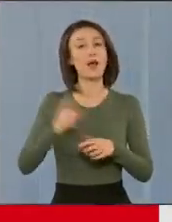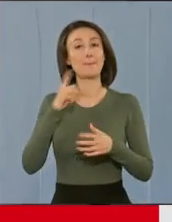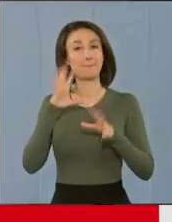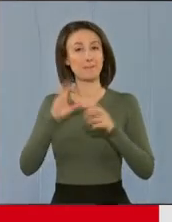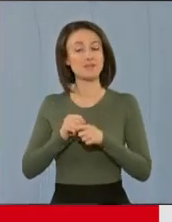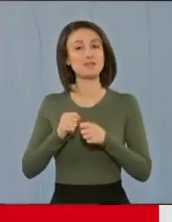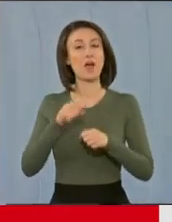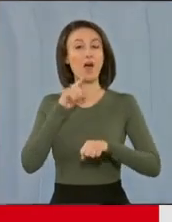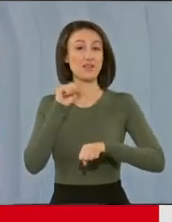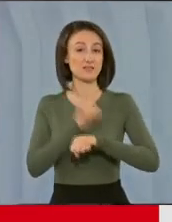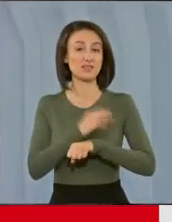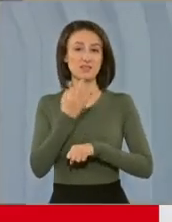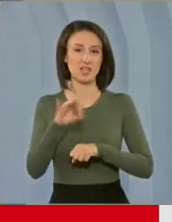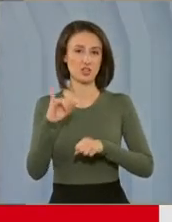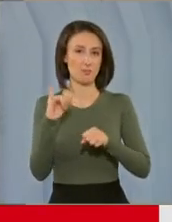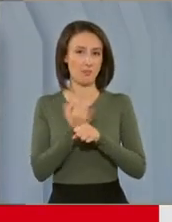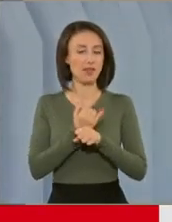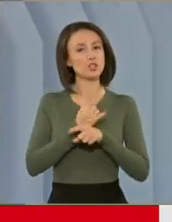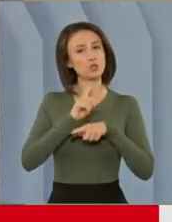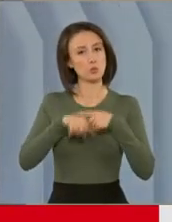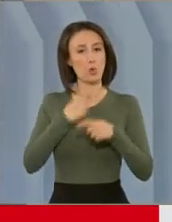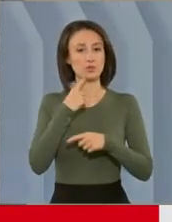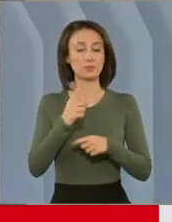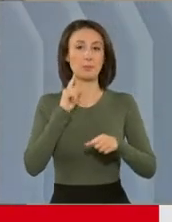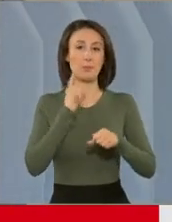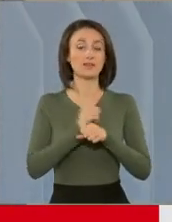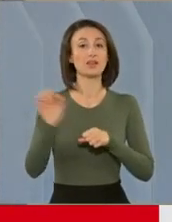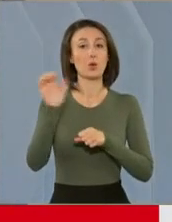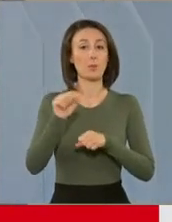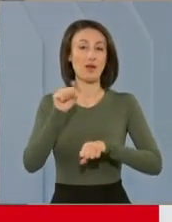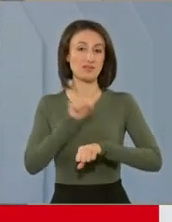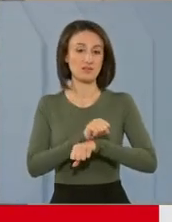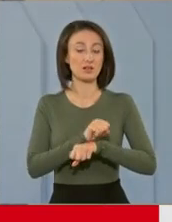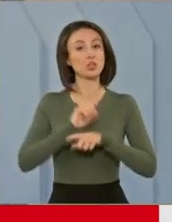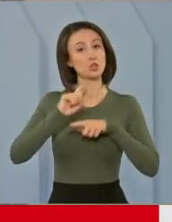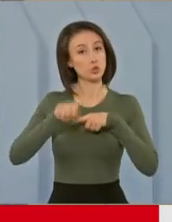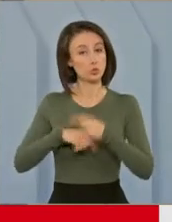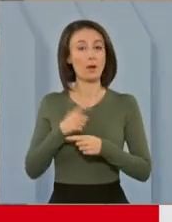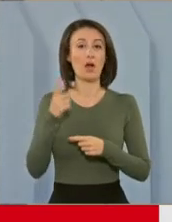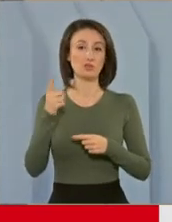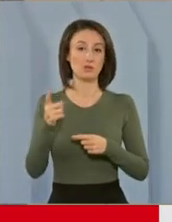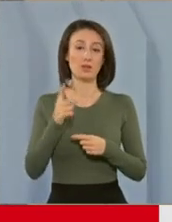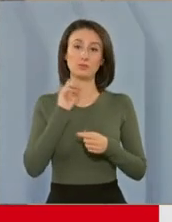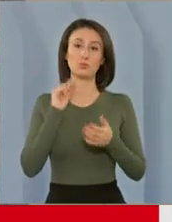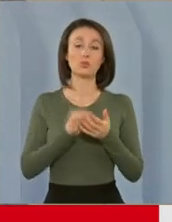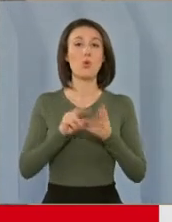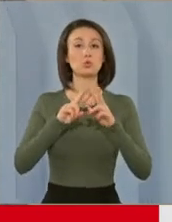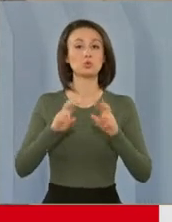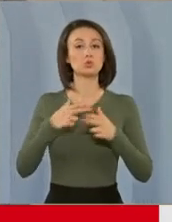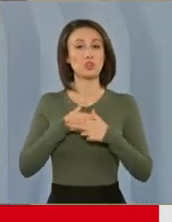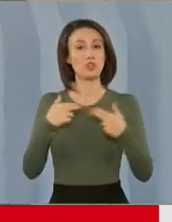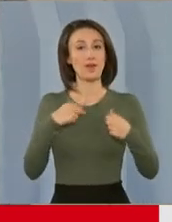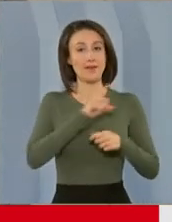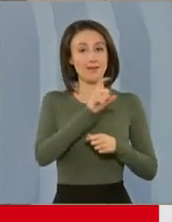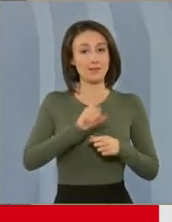Milano pe 10 mai la o săptămână de la emiterea mandatului European de arestare ulterior acesta a fost pus sub control judiciar în